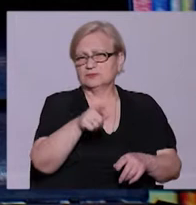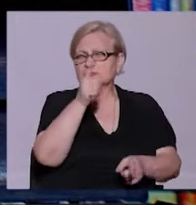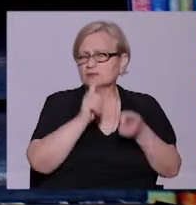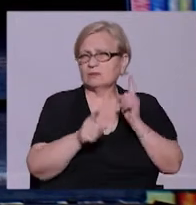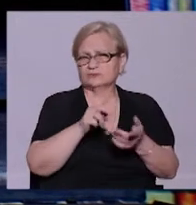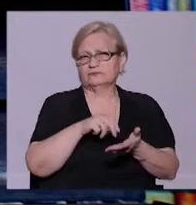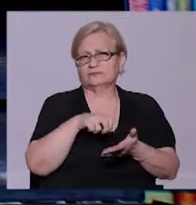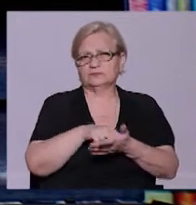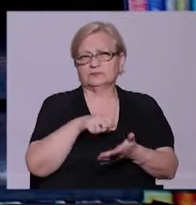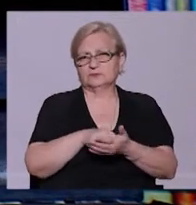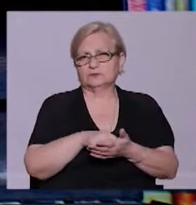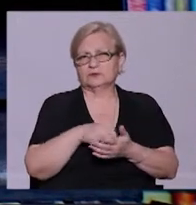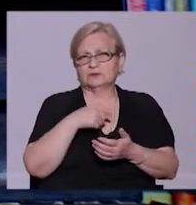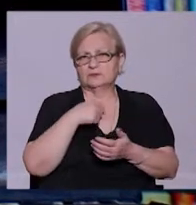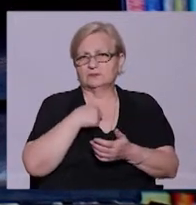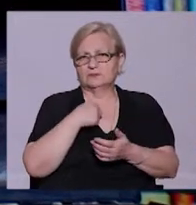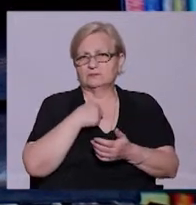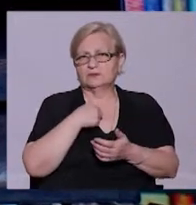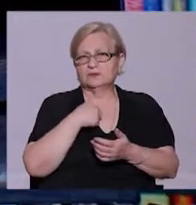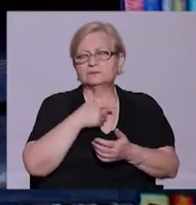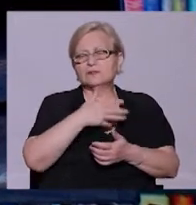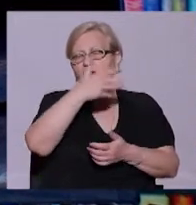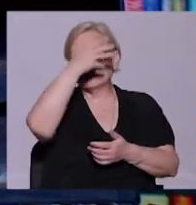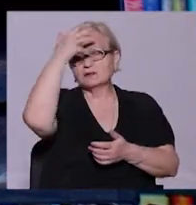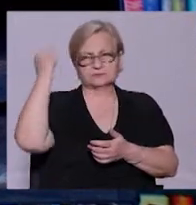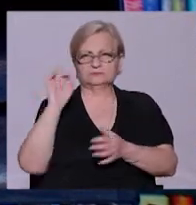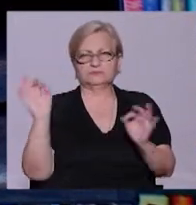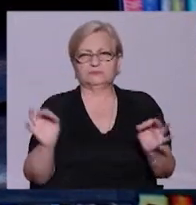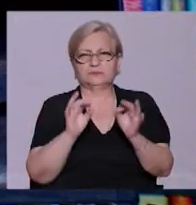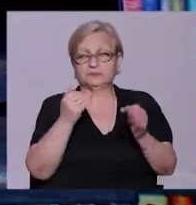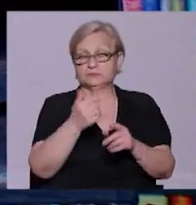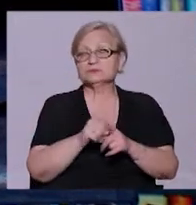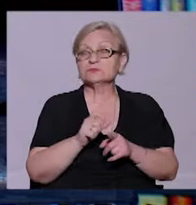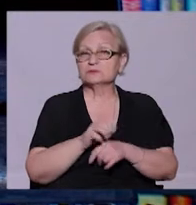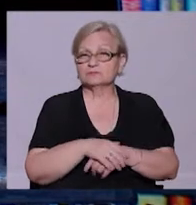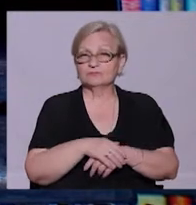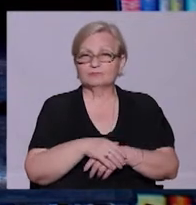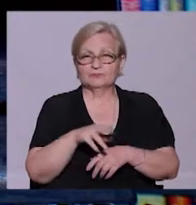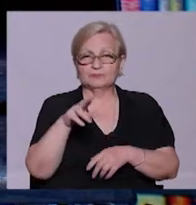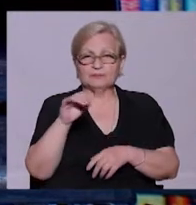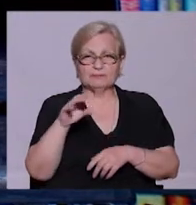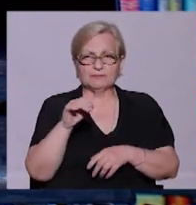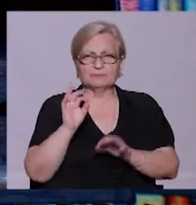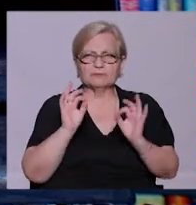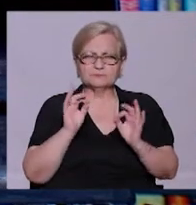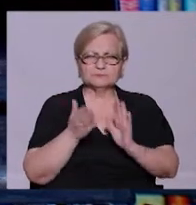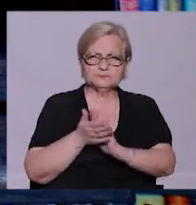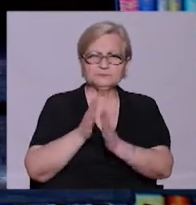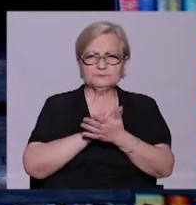წერილია. ჩემს სიცოცხლეში არ დამავწყდება ეს სიტყვები. პეპი ფრთხილად დაკეცა